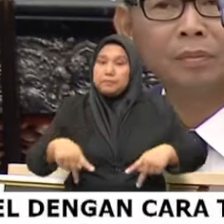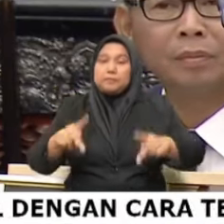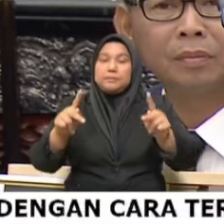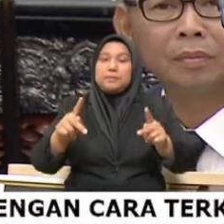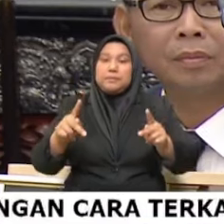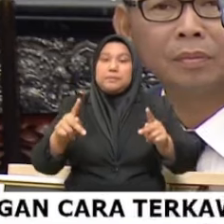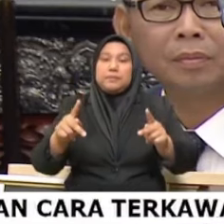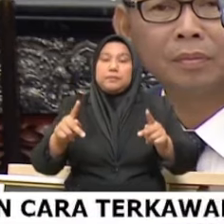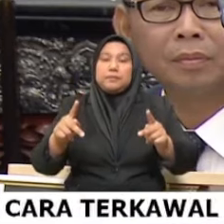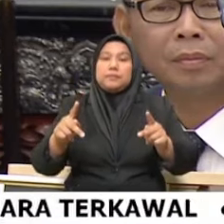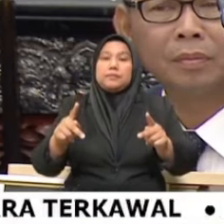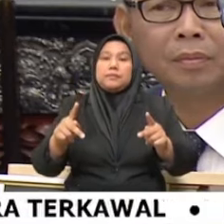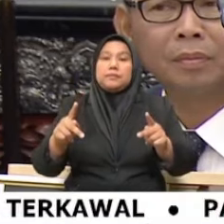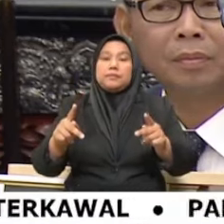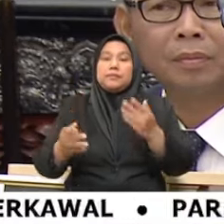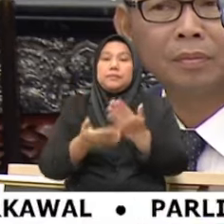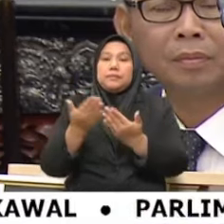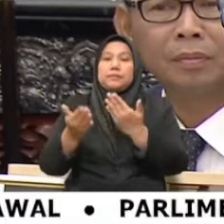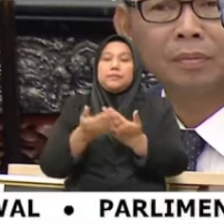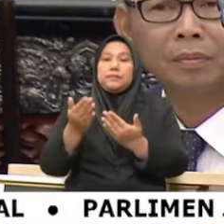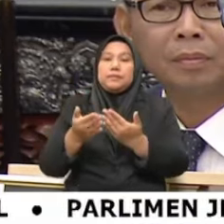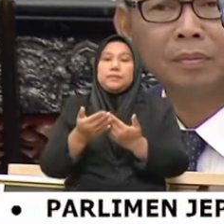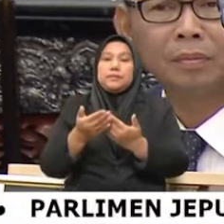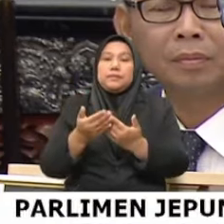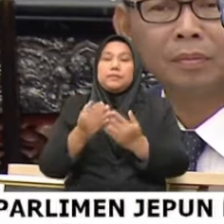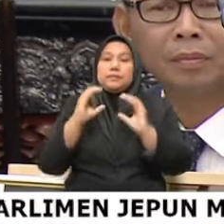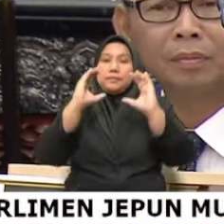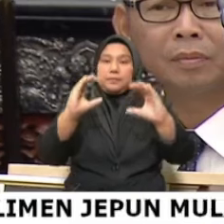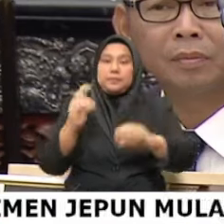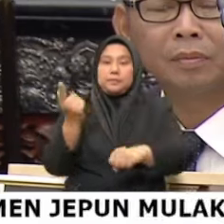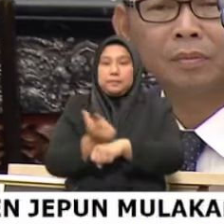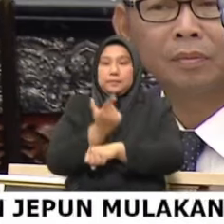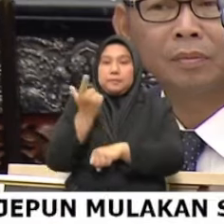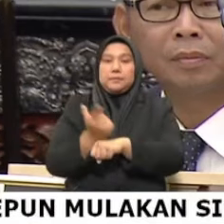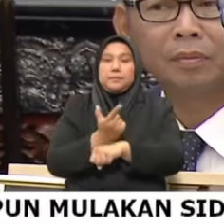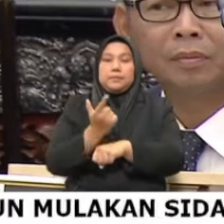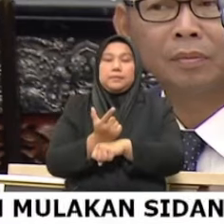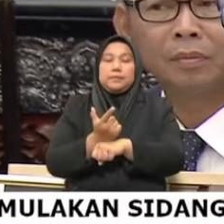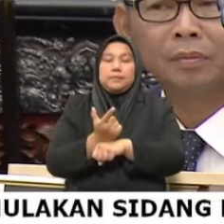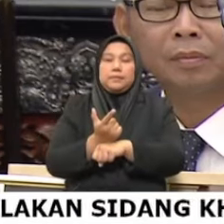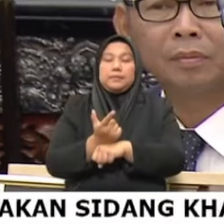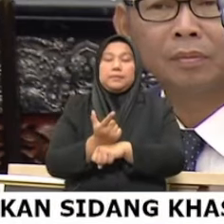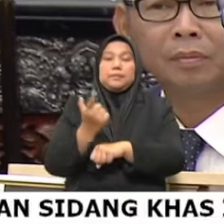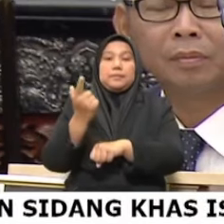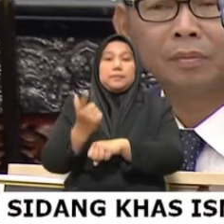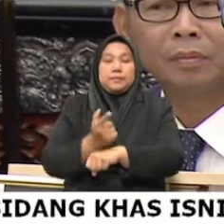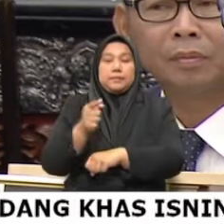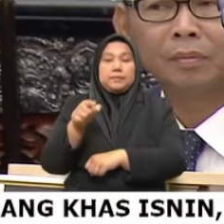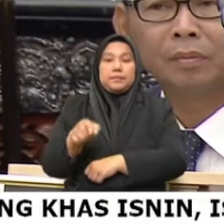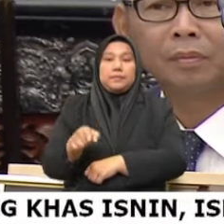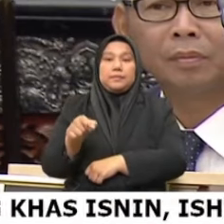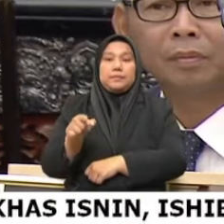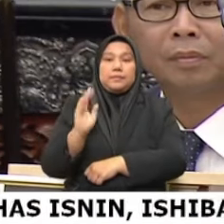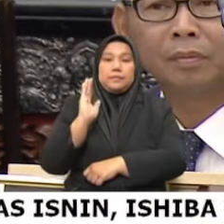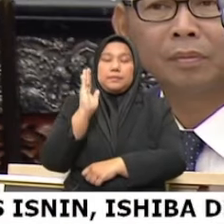juga kelonggaran dari sudut latihan. Dan kita tahu dari sudut latihan itu akan